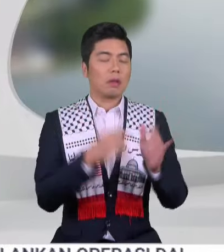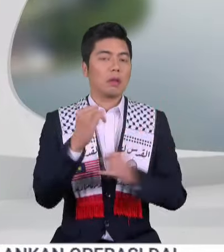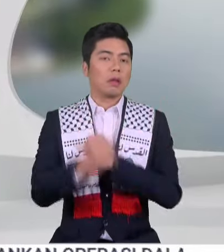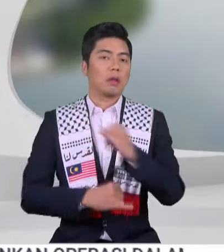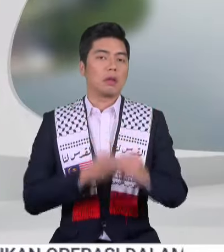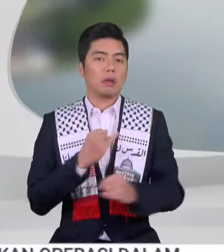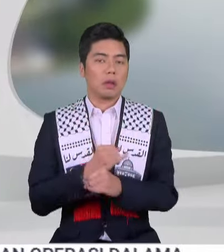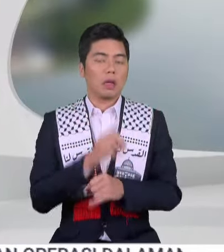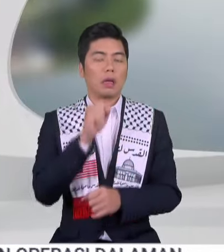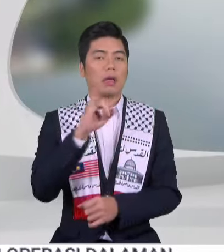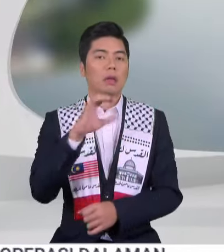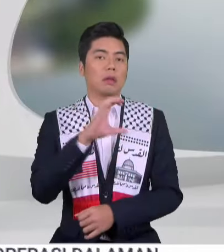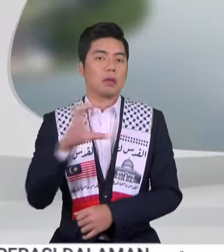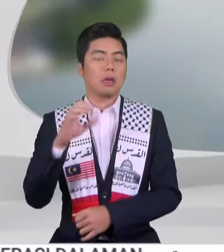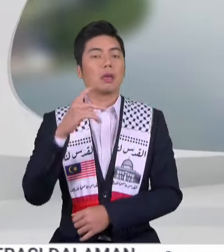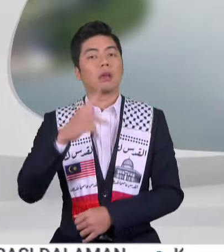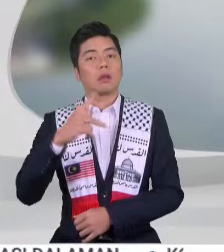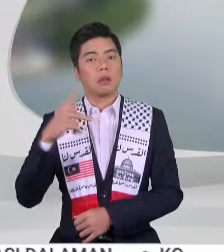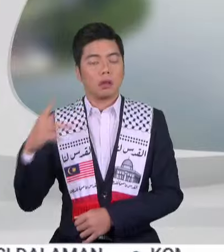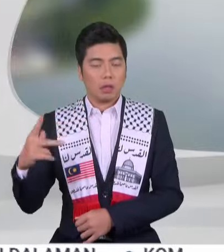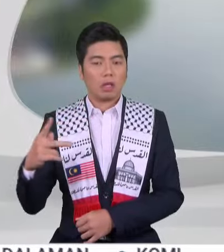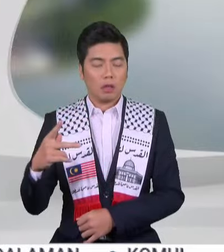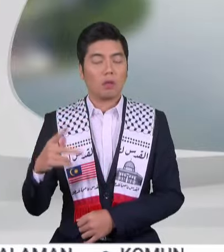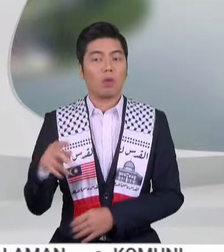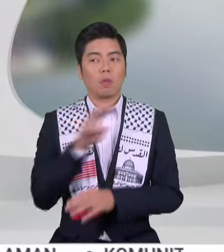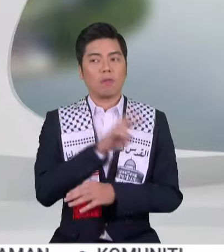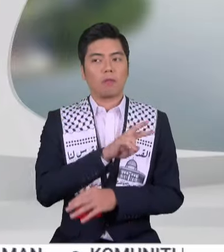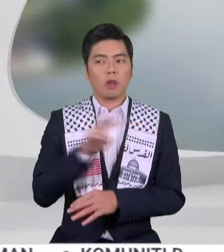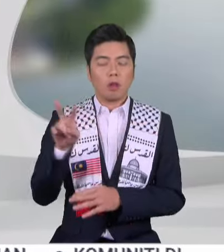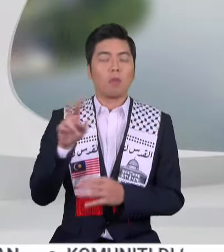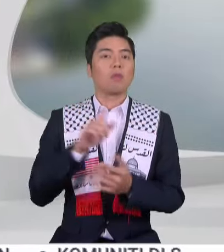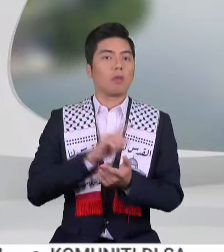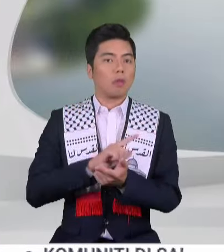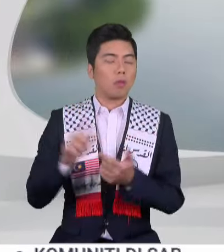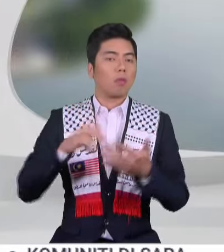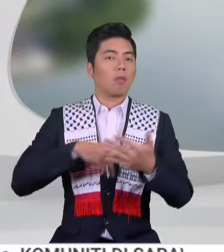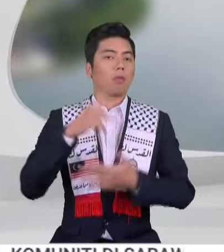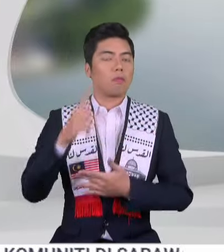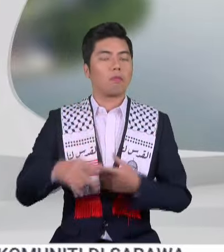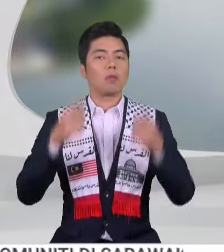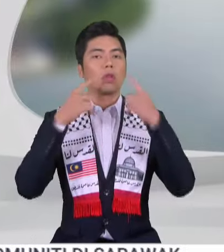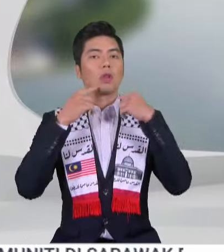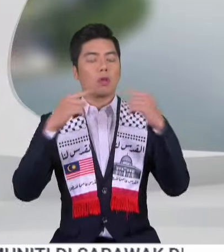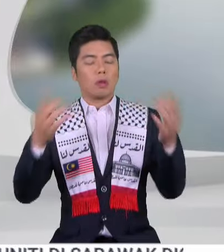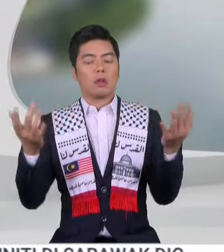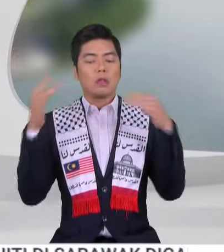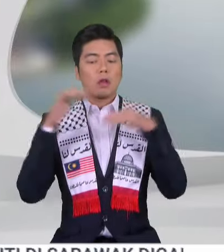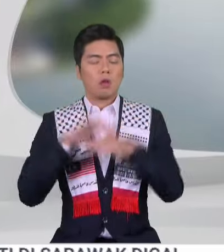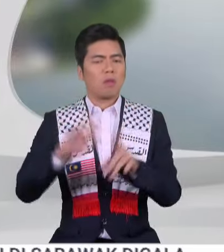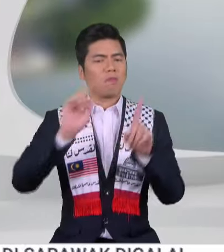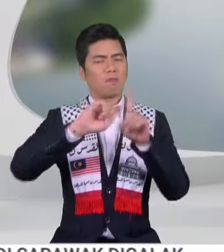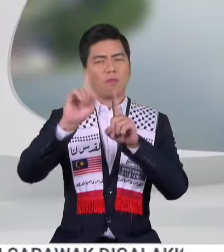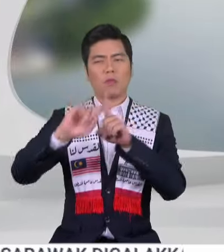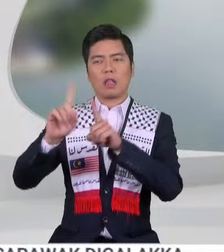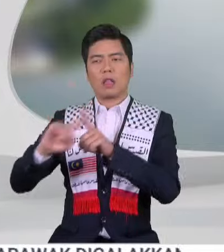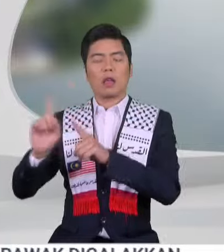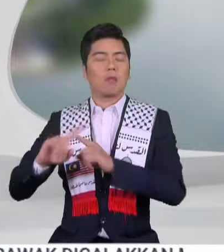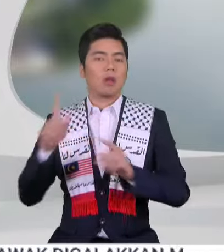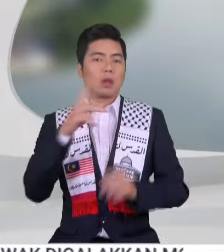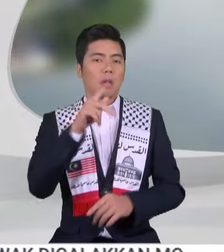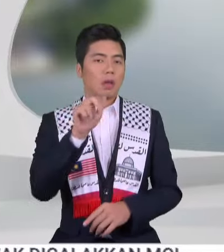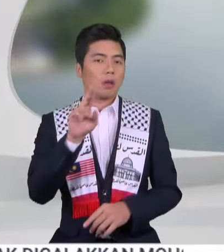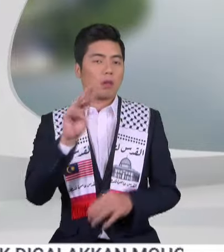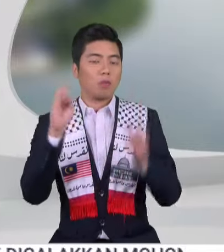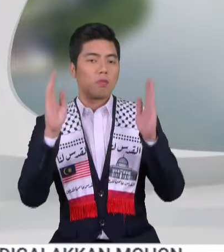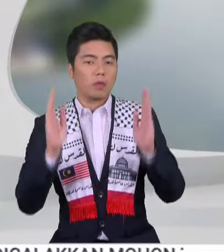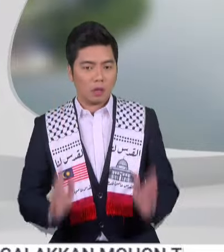Sabah SICC Kota Kinabalu dilihat sebagai penganjuran berjaya dengan penglibatan masyarakat berbilang kaum.